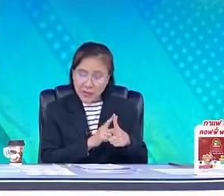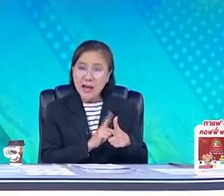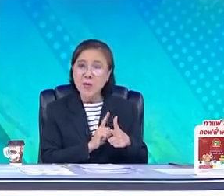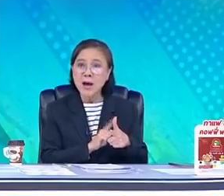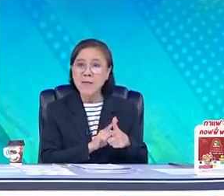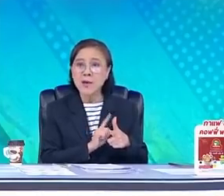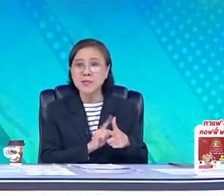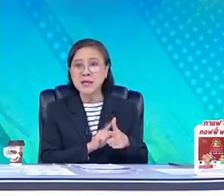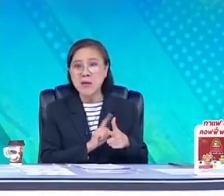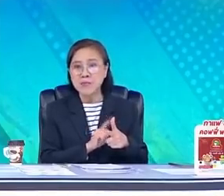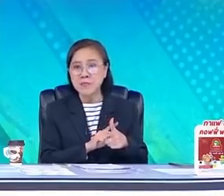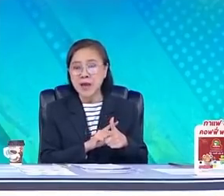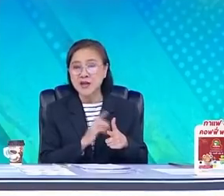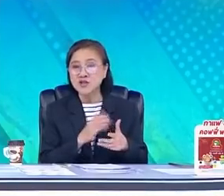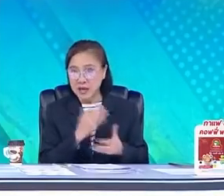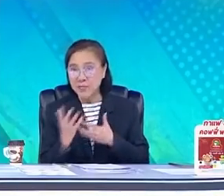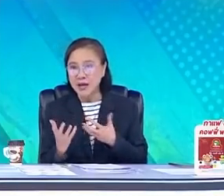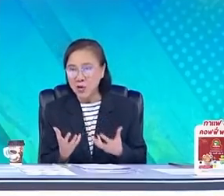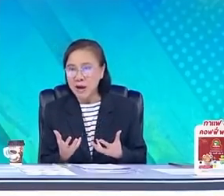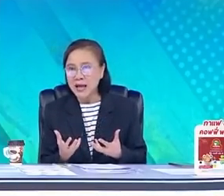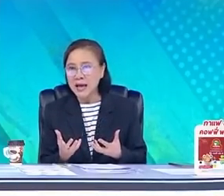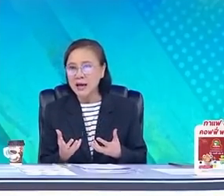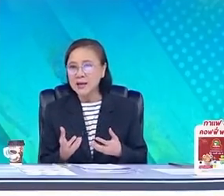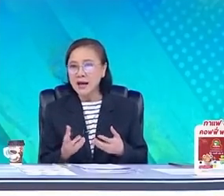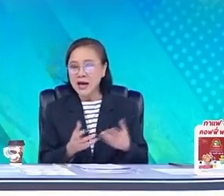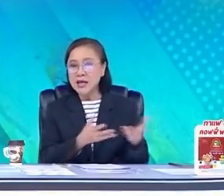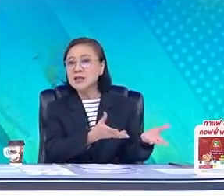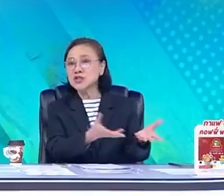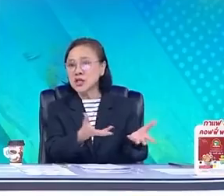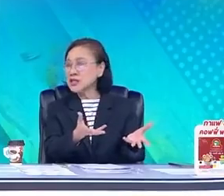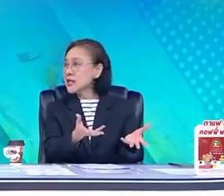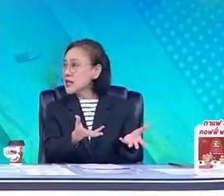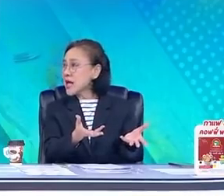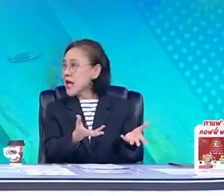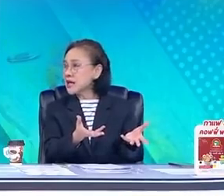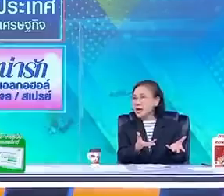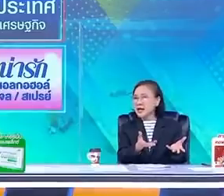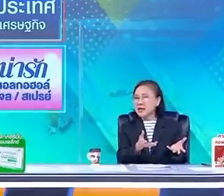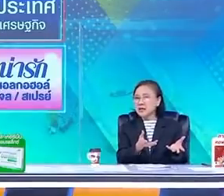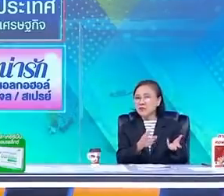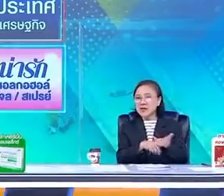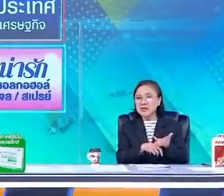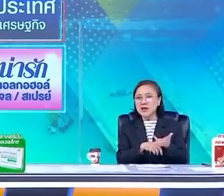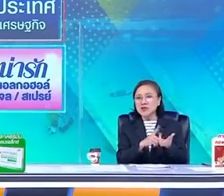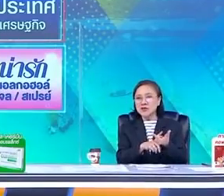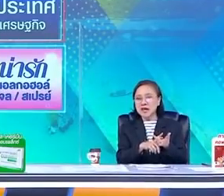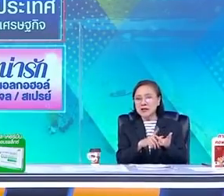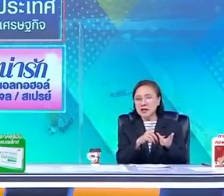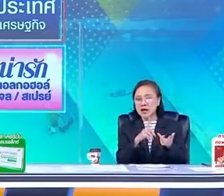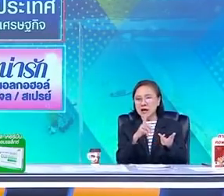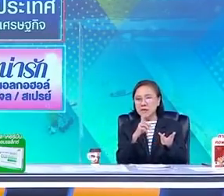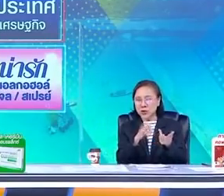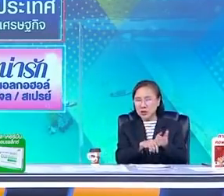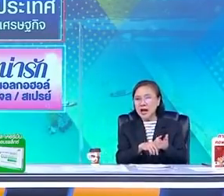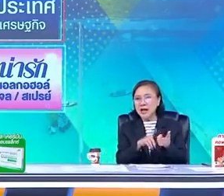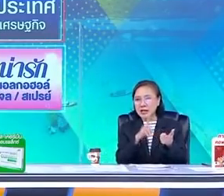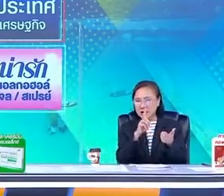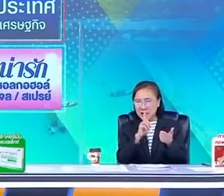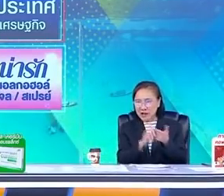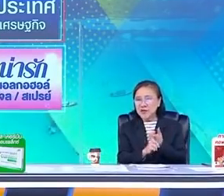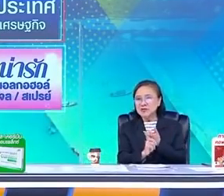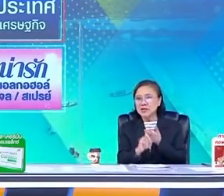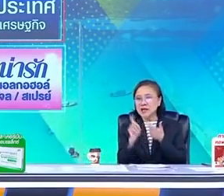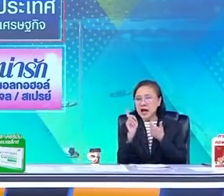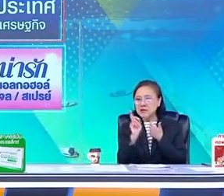องยอมรับแล้วล่ะว่ามันมีการเปลี่ยนแปลงเจนใหม่ต้องมาละอันนี้คือเจเนอเรชั่นแรกไงฮะไฟเซอร์จอนสันบอร์เนา